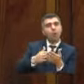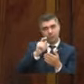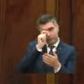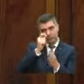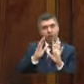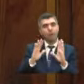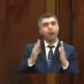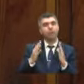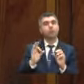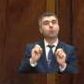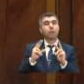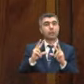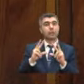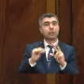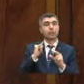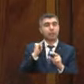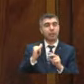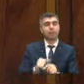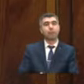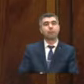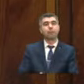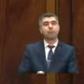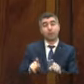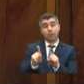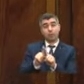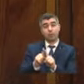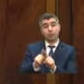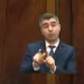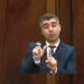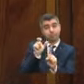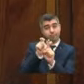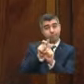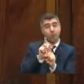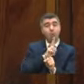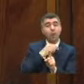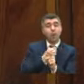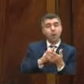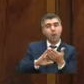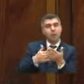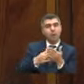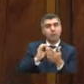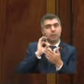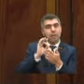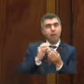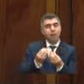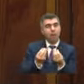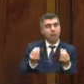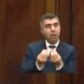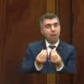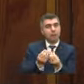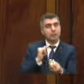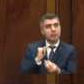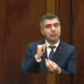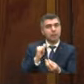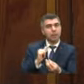والتصفيق. وأريد أن أحيي أيضا الوحدة الخاصة لدى رئاسة الحكومة لتتبع تنفيذ هذا البرنامج، واللي غالبا الأصل